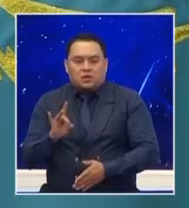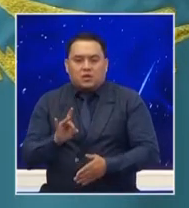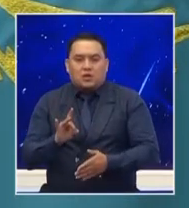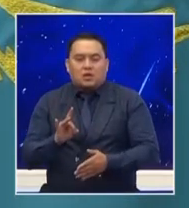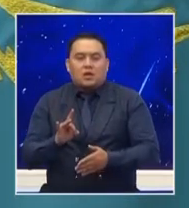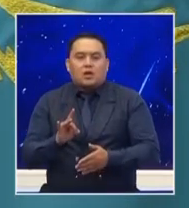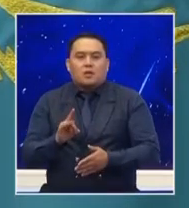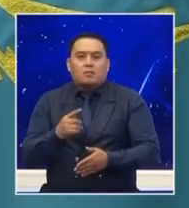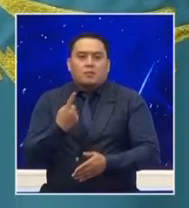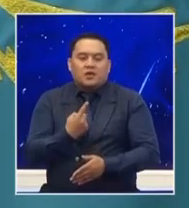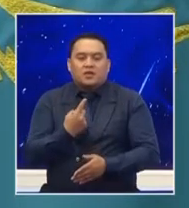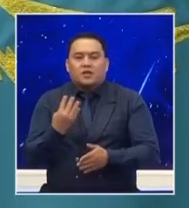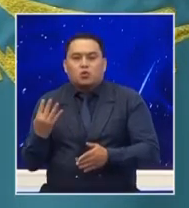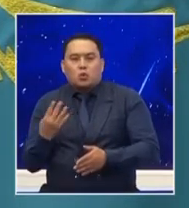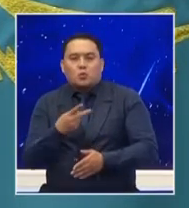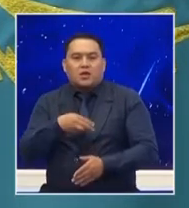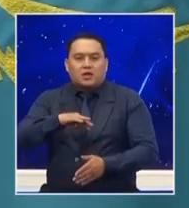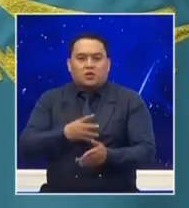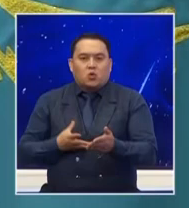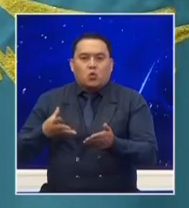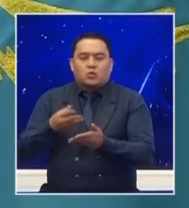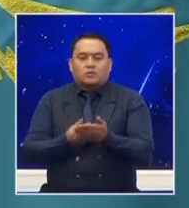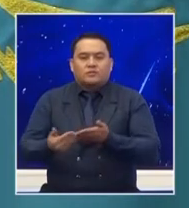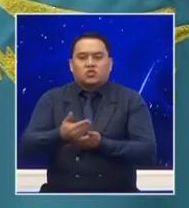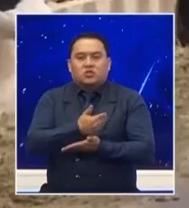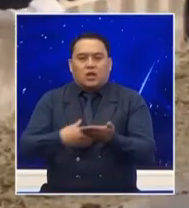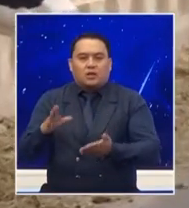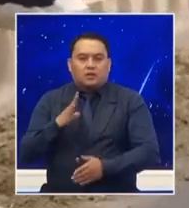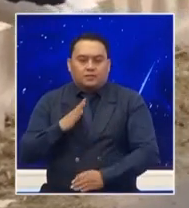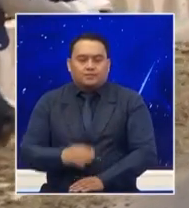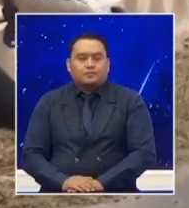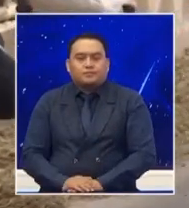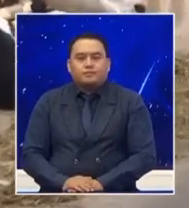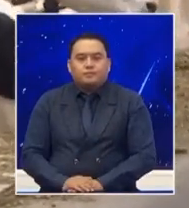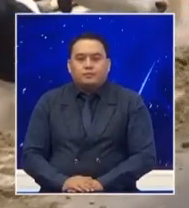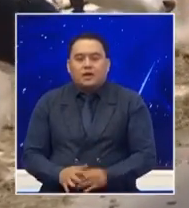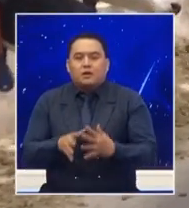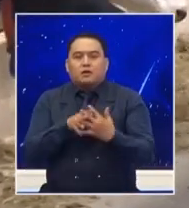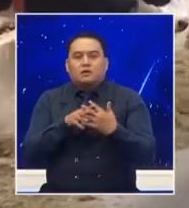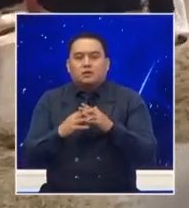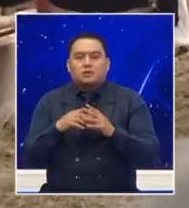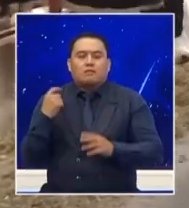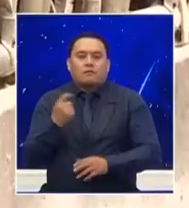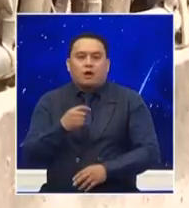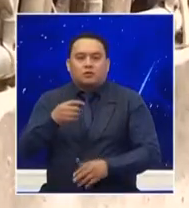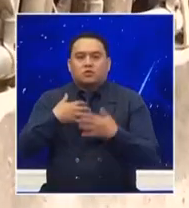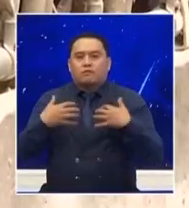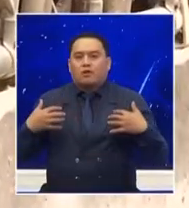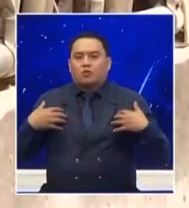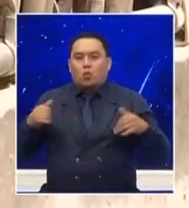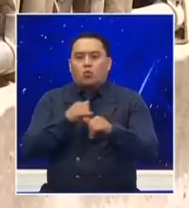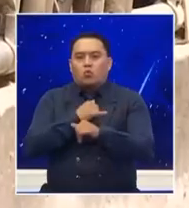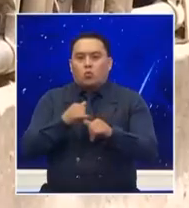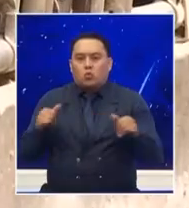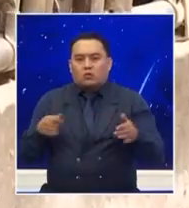айналып, 1,4 миллион тоннаға дәнді дақылдар жиналды. Жалпы өңірде аграрлық саладағы мал санын арттыру,